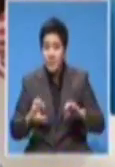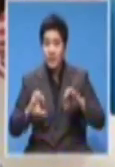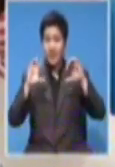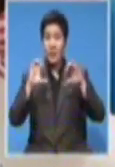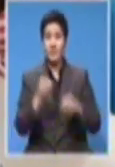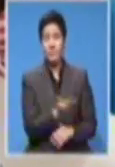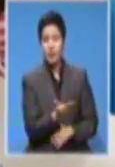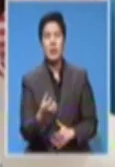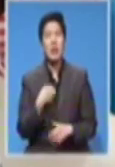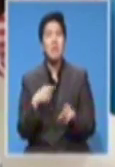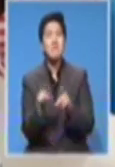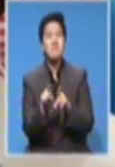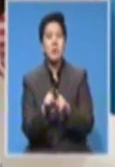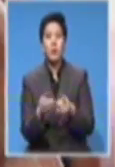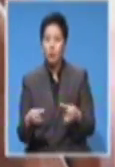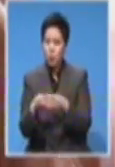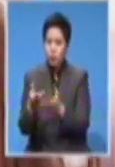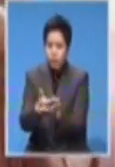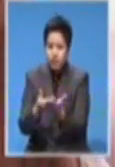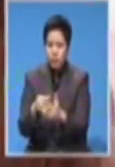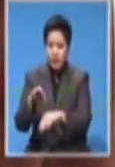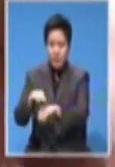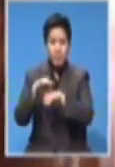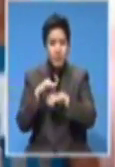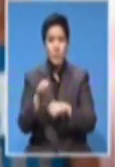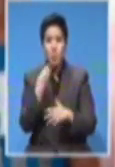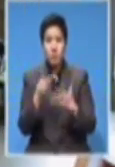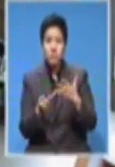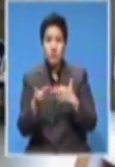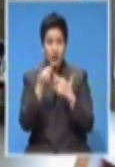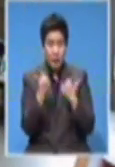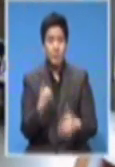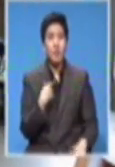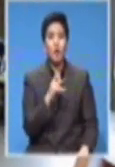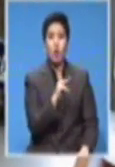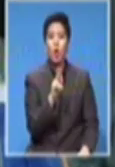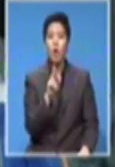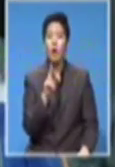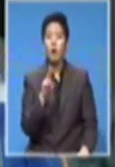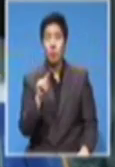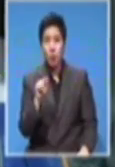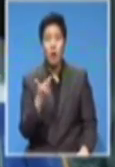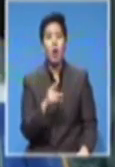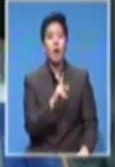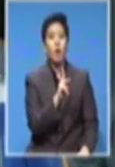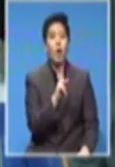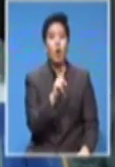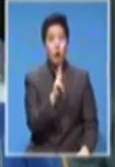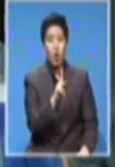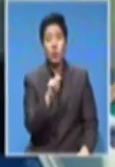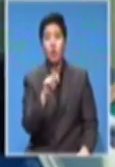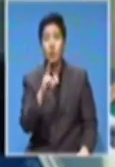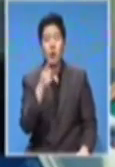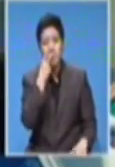ะอยากให้เป็นอย่างนี้นะตอนนี้ก็มีกตร.อะไรอยู่แล้วนะกตช.แต่มันทำอย่างที่ทหาร